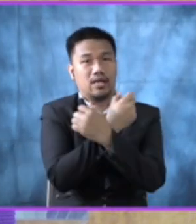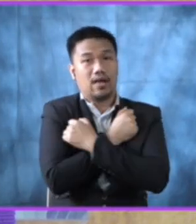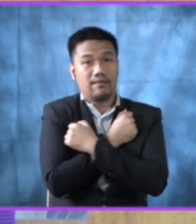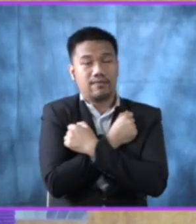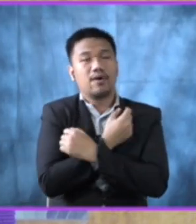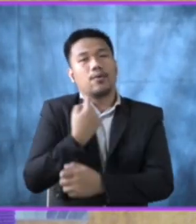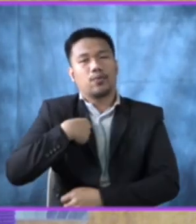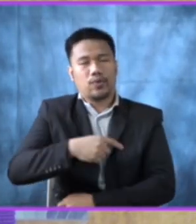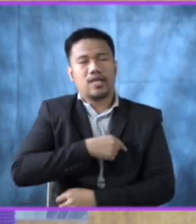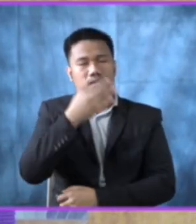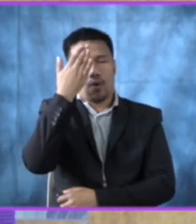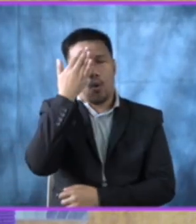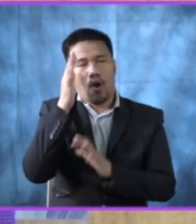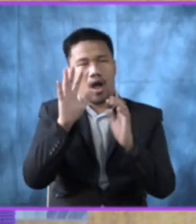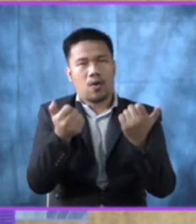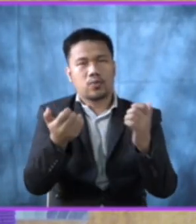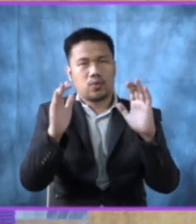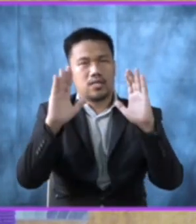marunong makinig.